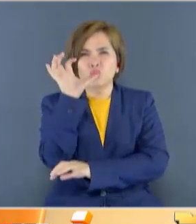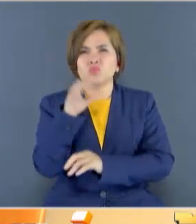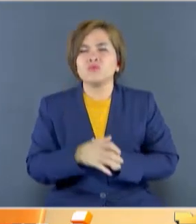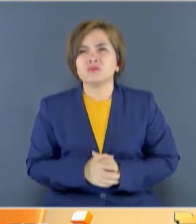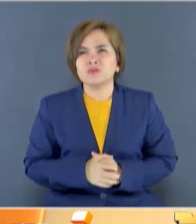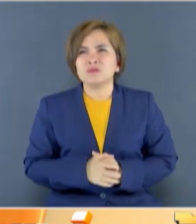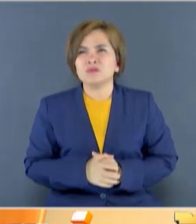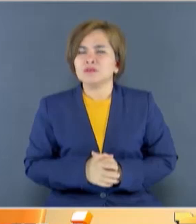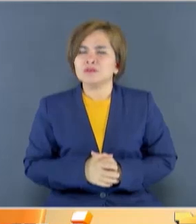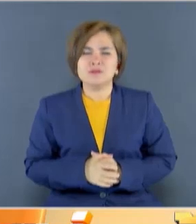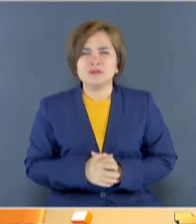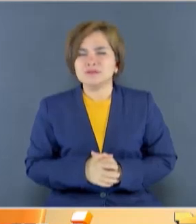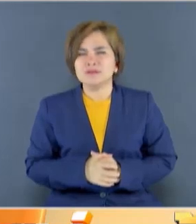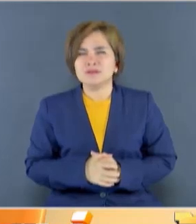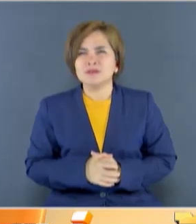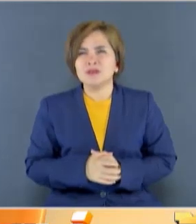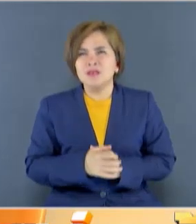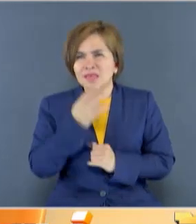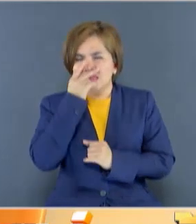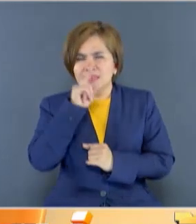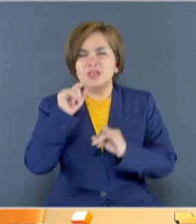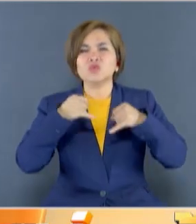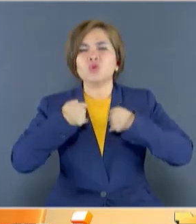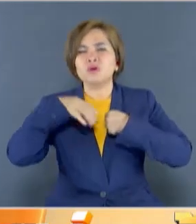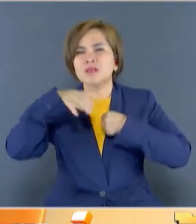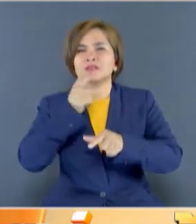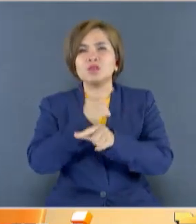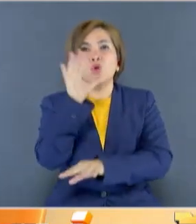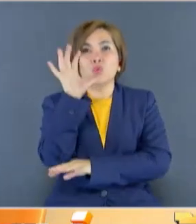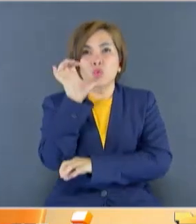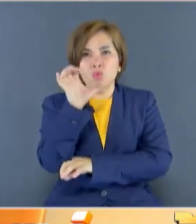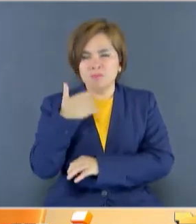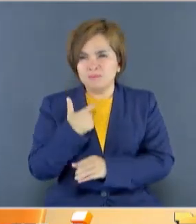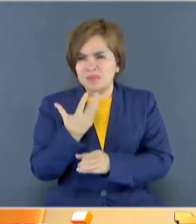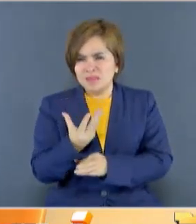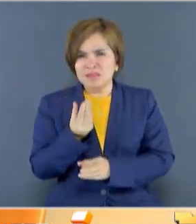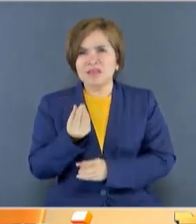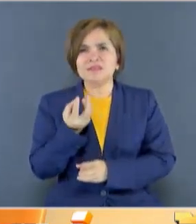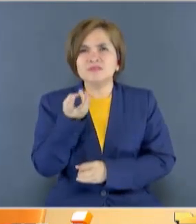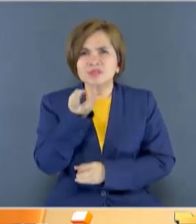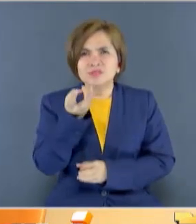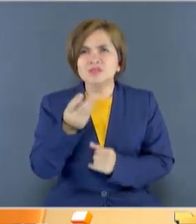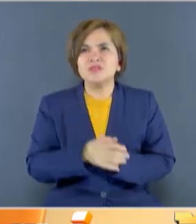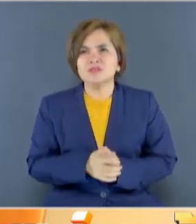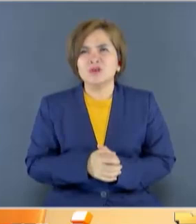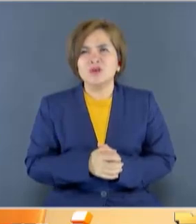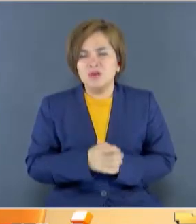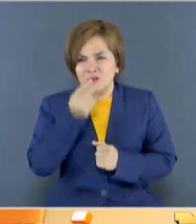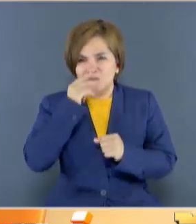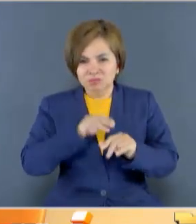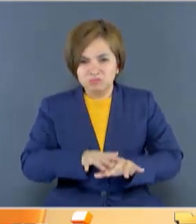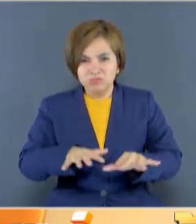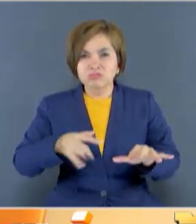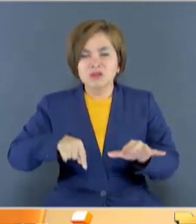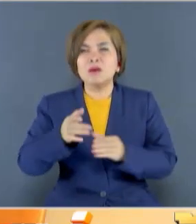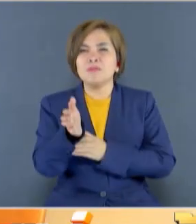หัวเราะทั้งน้ำตาเลยฮะเพราะว่าจากที่เห็นคือเจ้าของฟาร์มกุ้งแต่ยืนถือกุ้งที่เลี้ยงเหลือในมือแค่3ตัวขณะที่บนพื้นที่ตัก